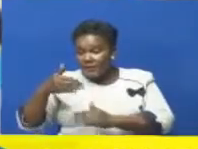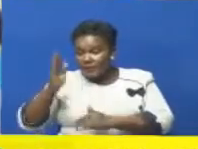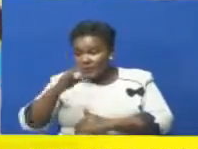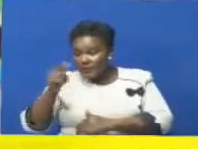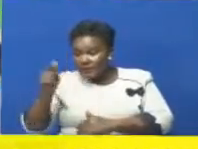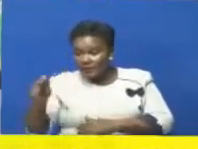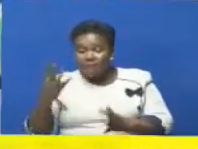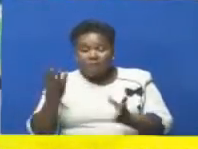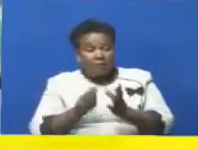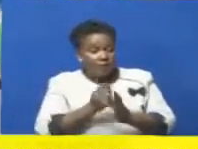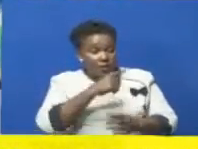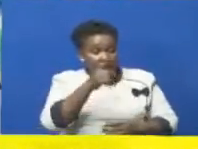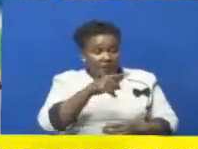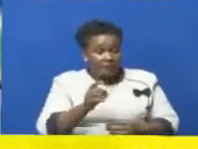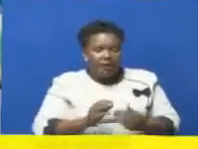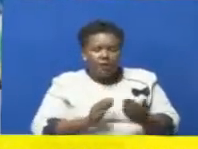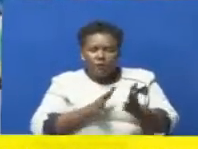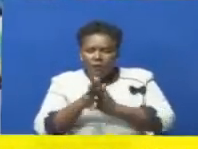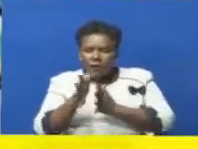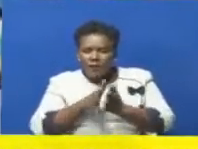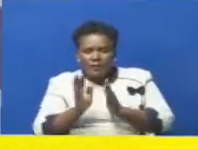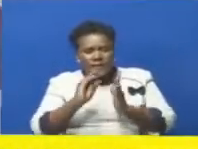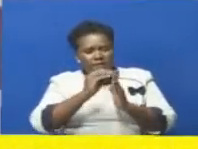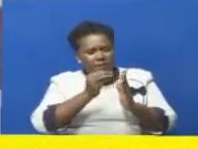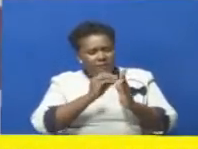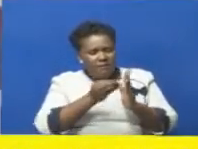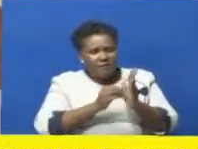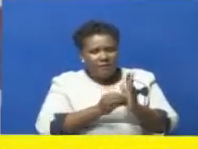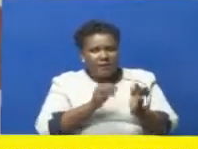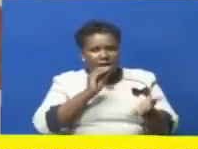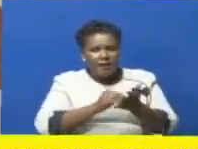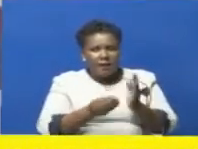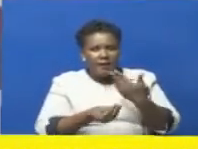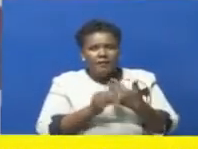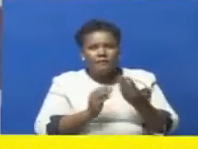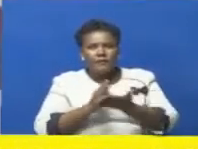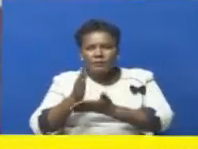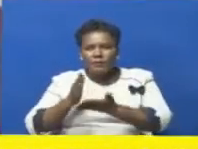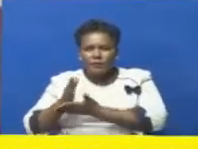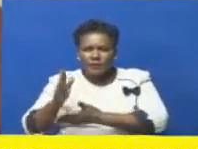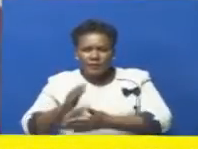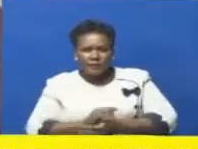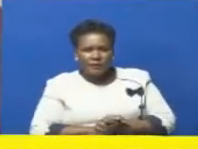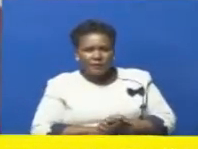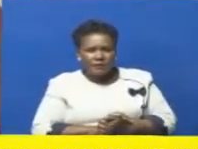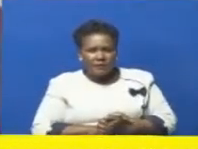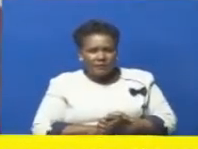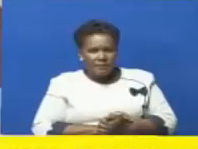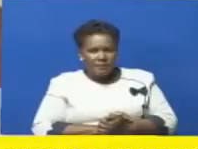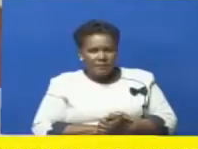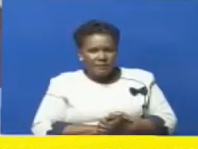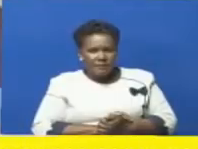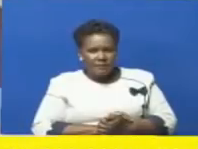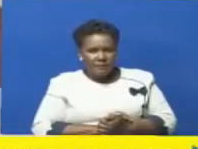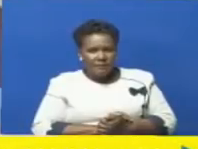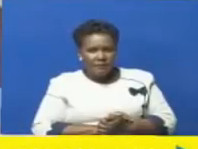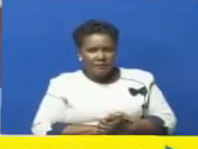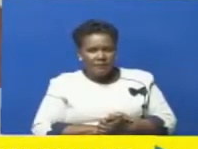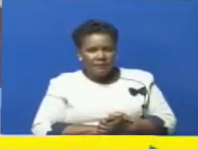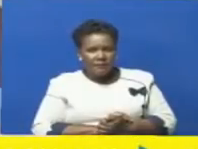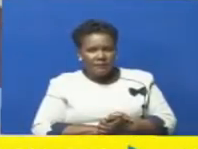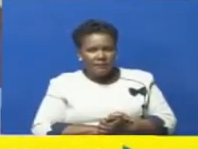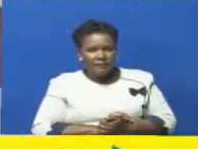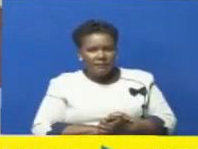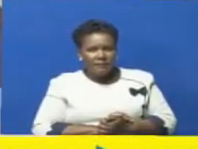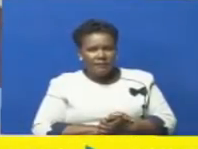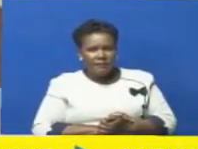wakazungumzia vipengele vitakavyopitiwa na utafiti huo. Tafiti nyingine tumekuwa tunafanya tunatafuta tu wanawake wanaonyanyasika.